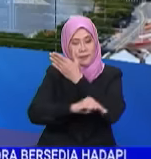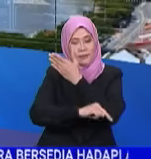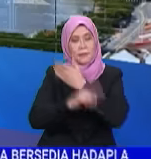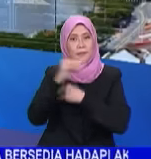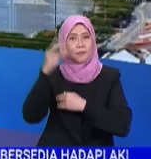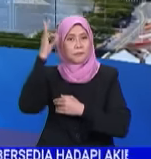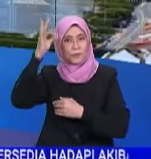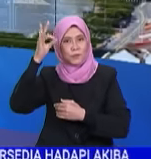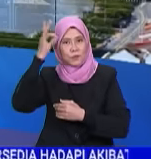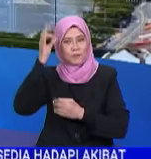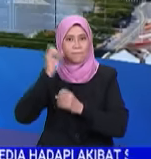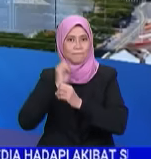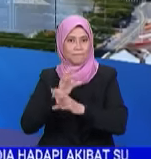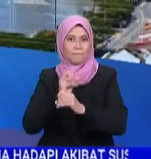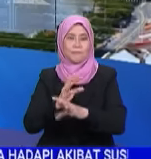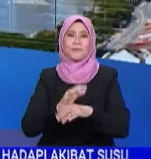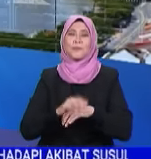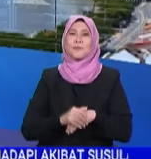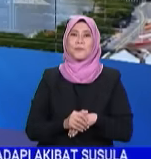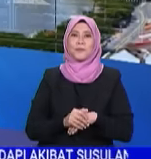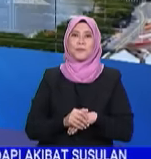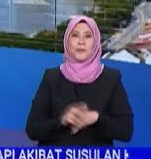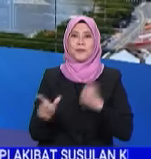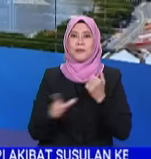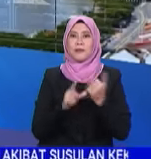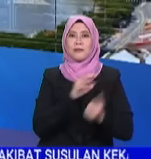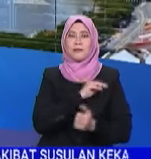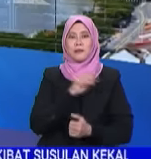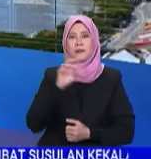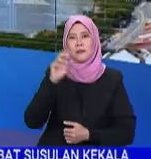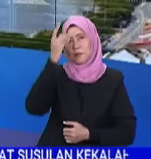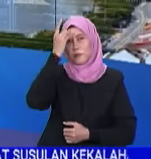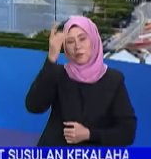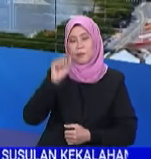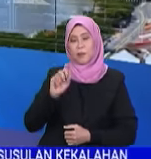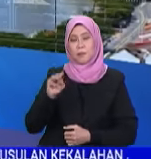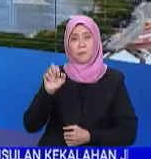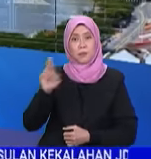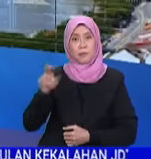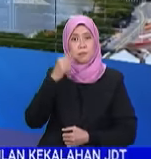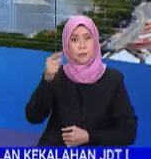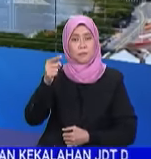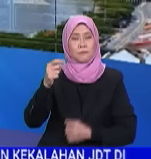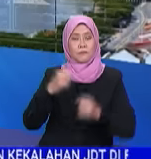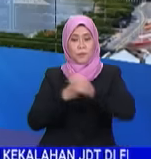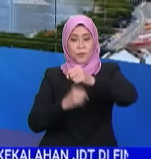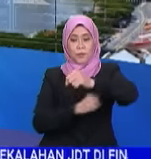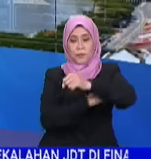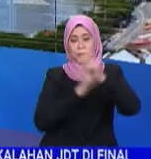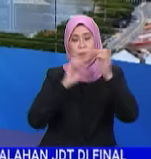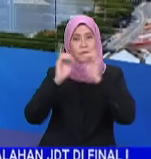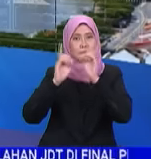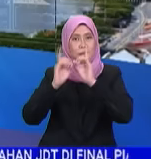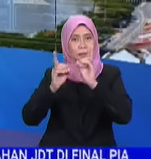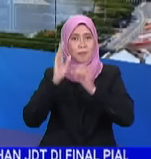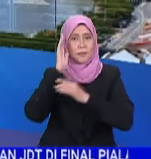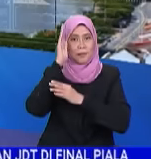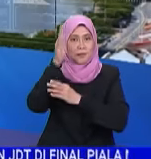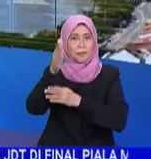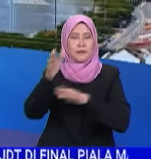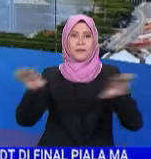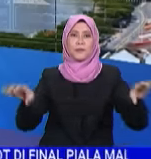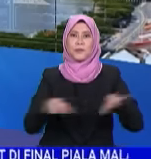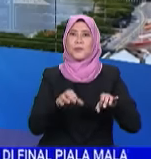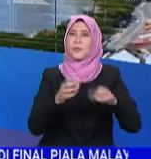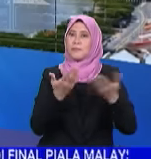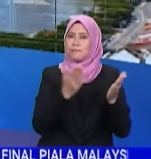persekutuan timbalan ketua menteri Datuk Amar Awang Tengah liasan berkata pembangunan infrastruktur digital ini seterusnya akan dilakukan